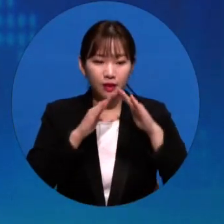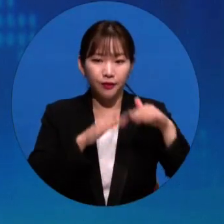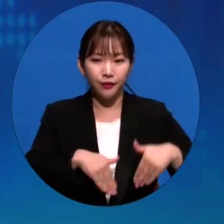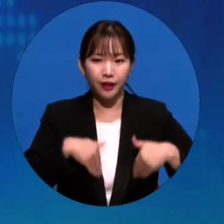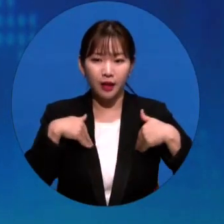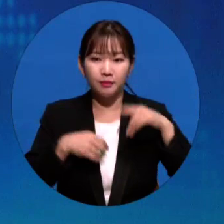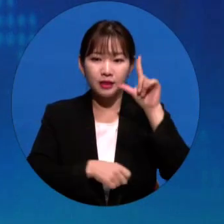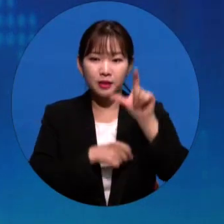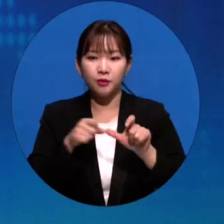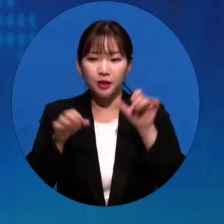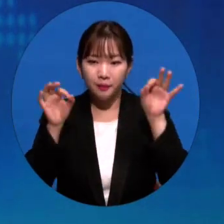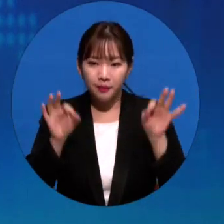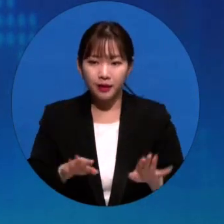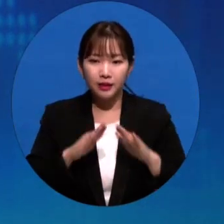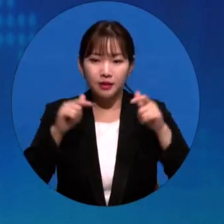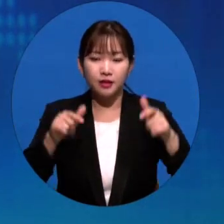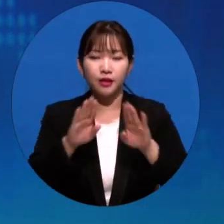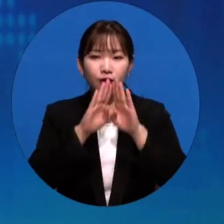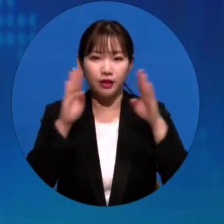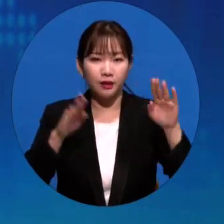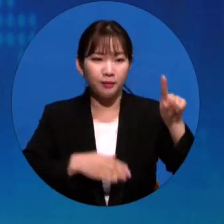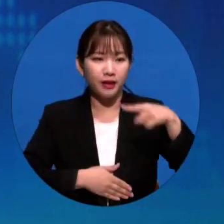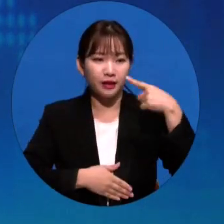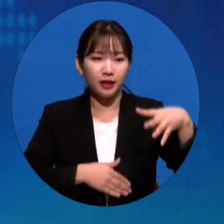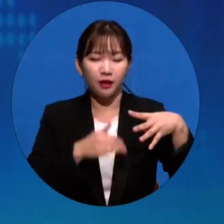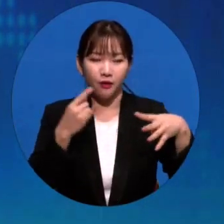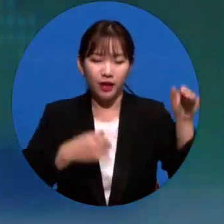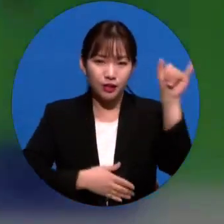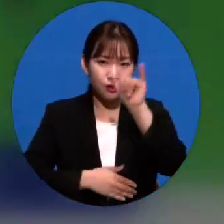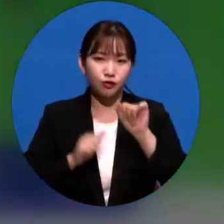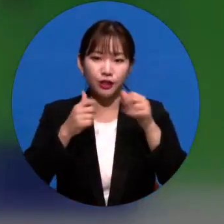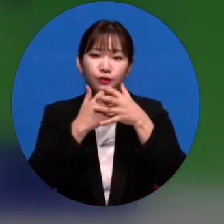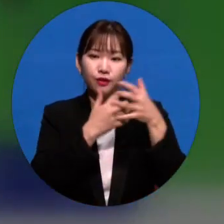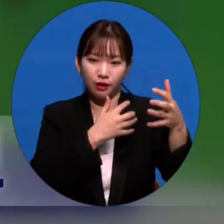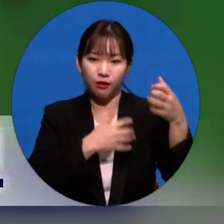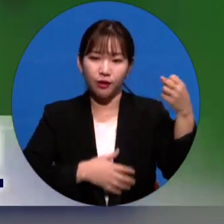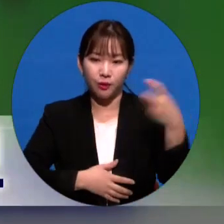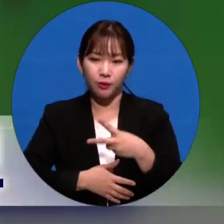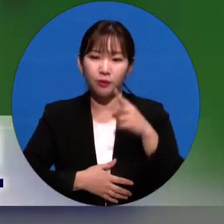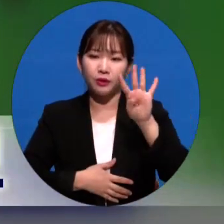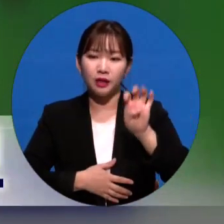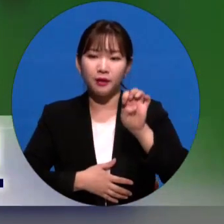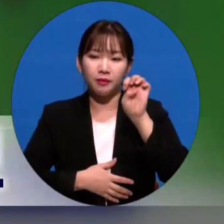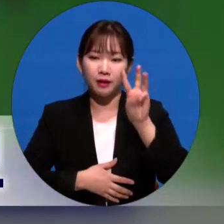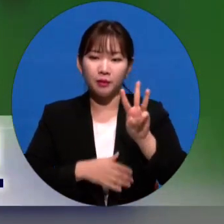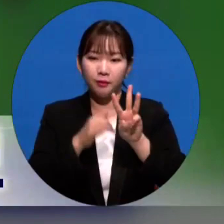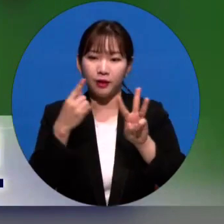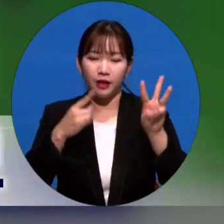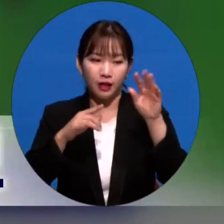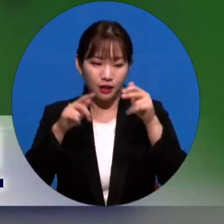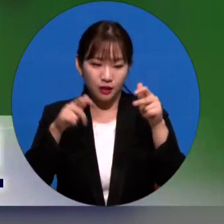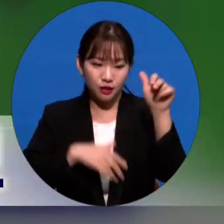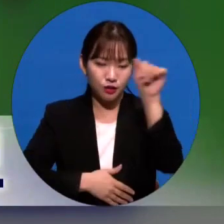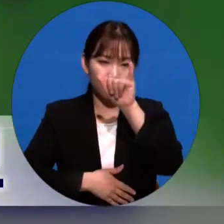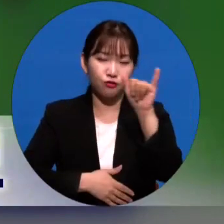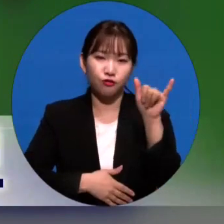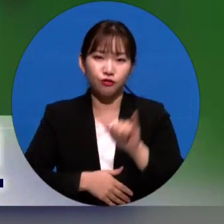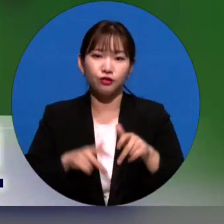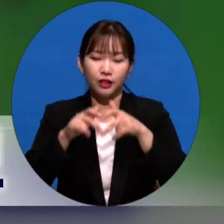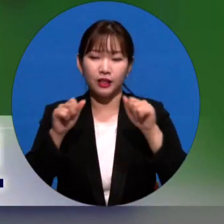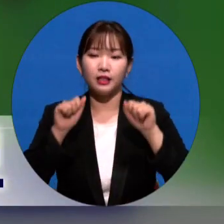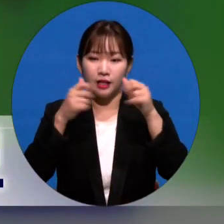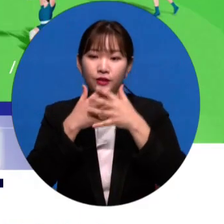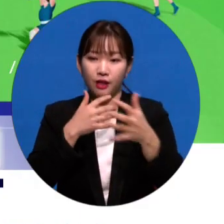전라남도가 15년 만에 전남에서 열리는 제104회 전국체육대회와 제43회 전국장애인체육대회